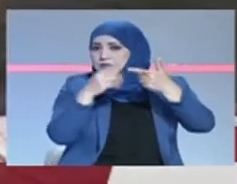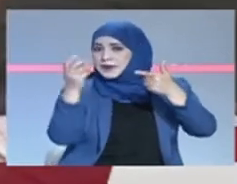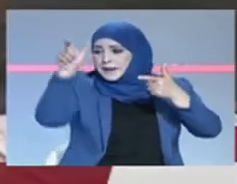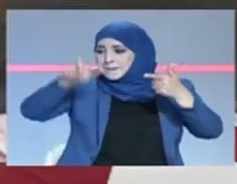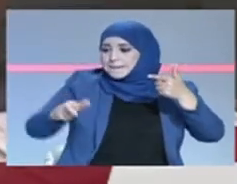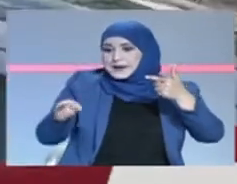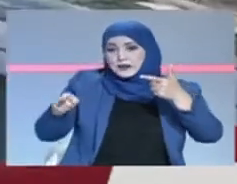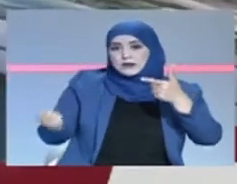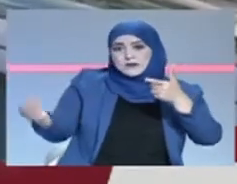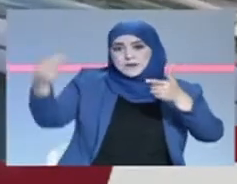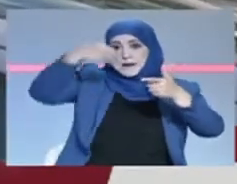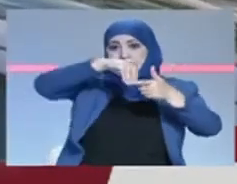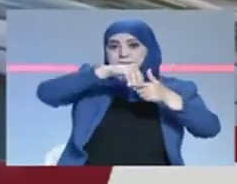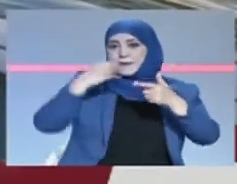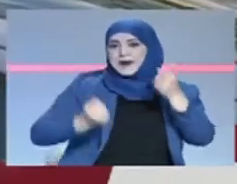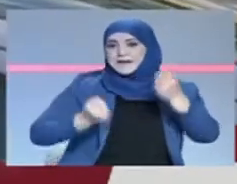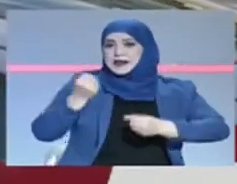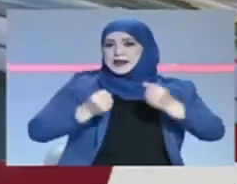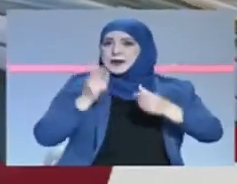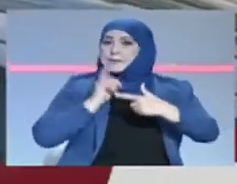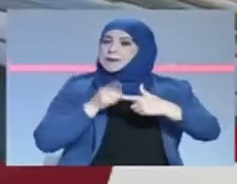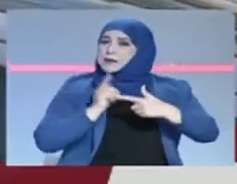عليهم بالإذن بمأمورية في حدود